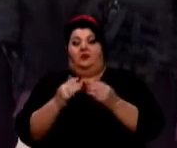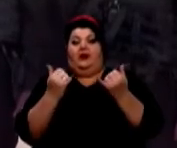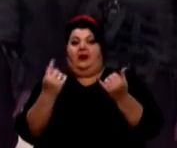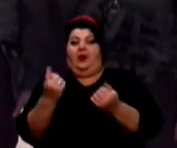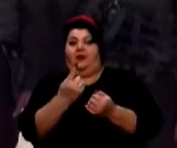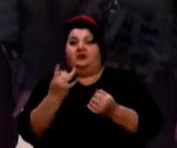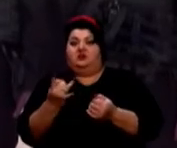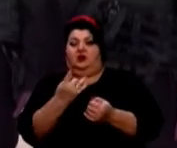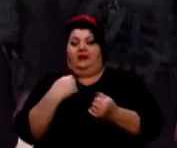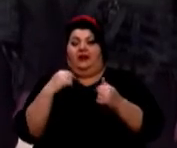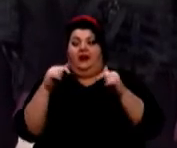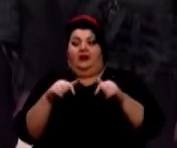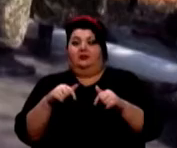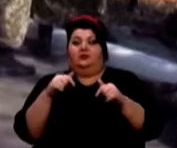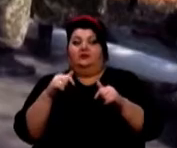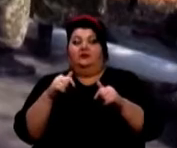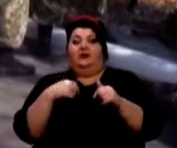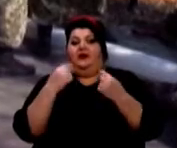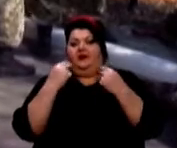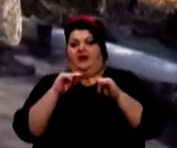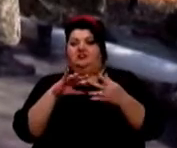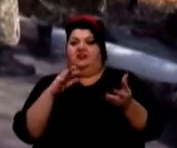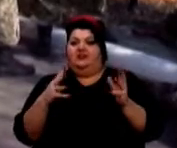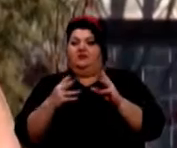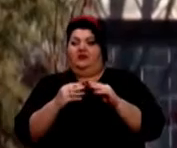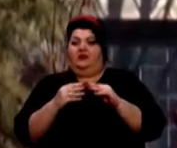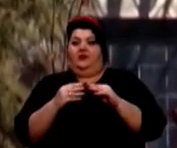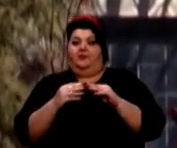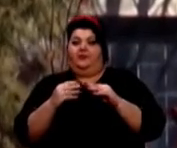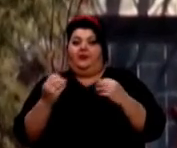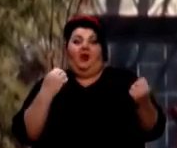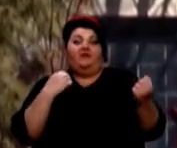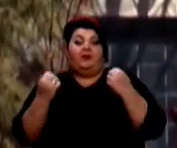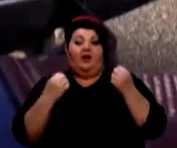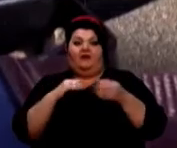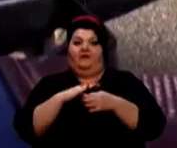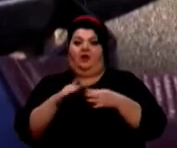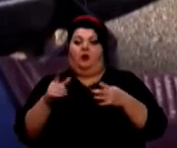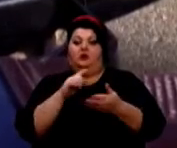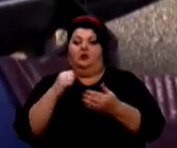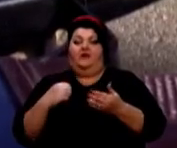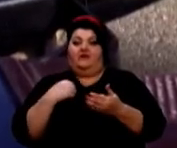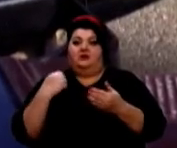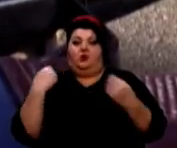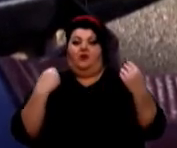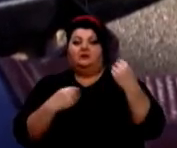так як я тут, думаю, це найкращий результат буде. Вправи виконують у військовому спорядженні. Я маю